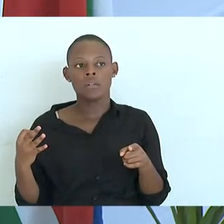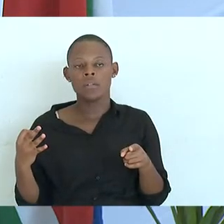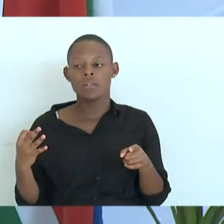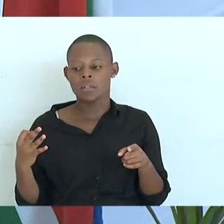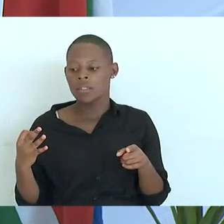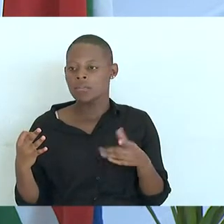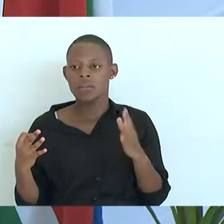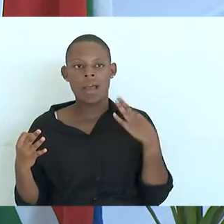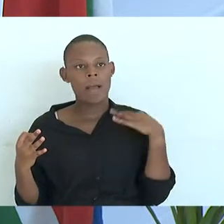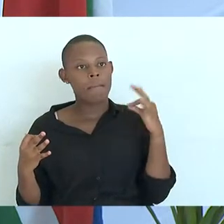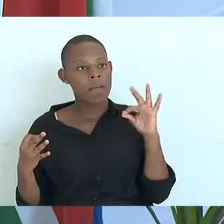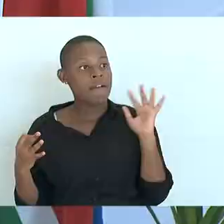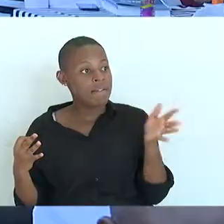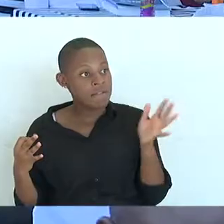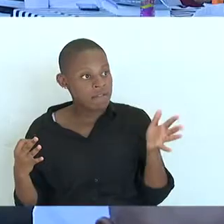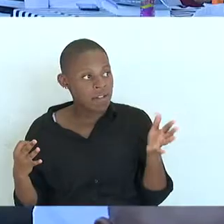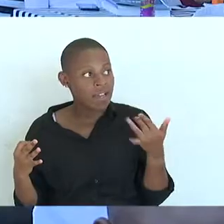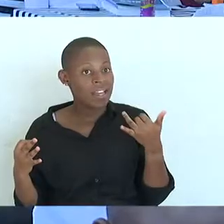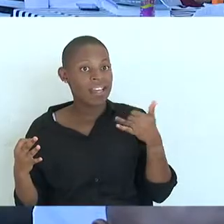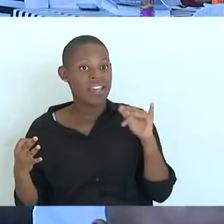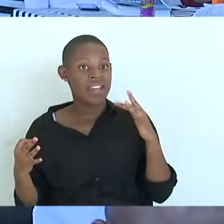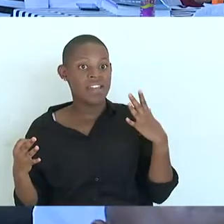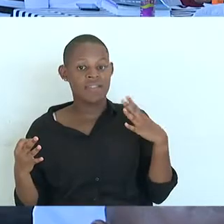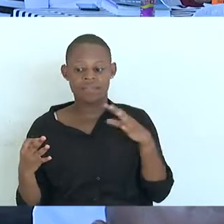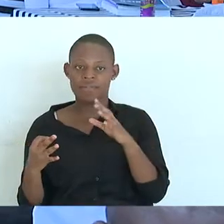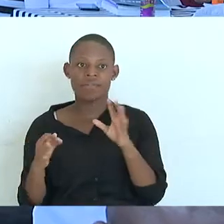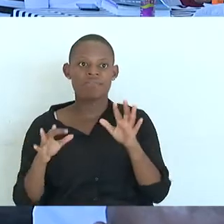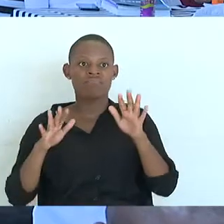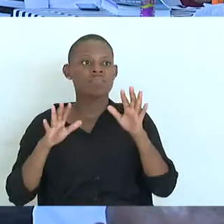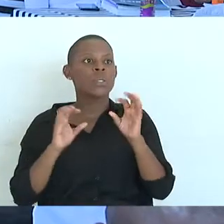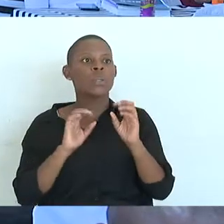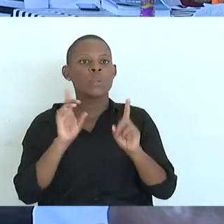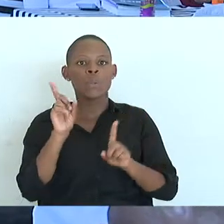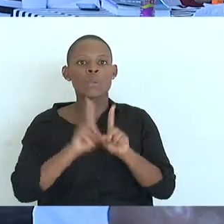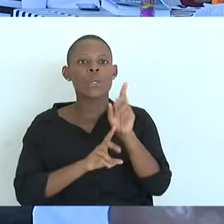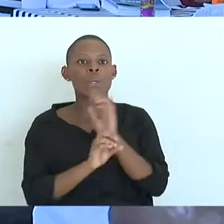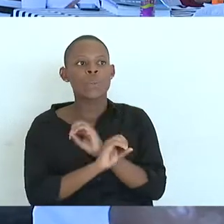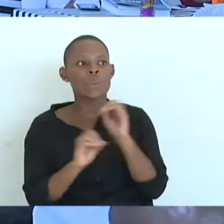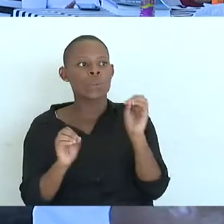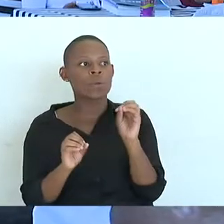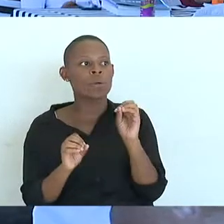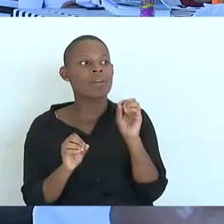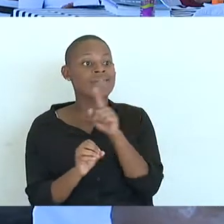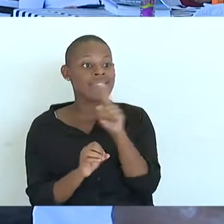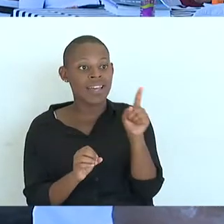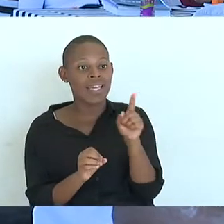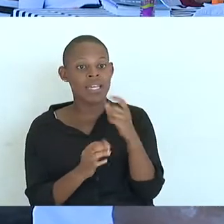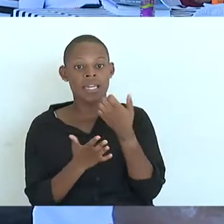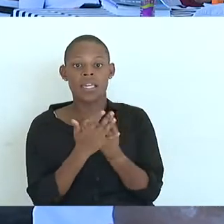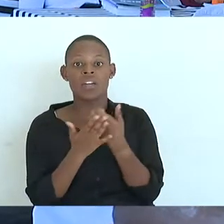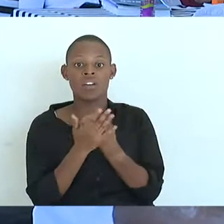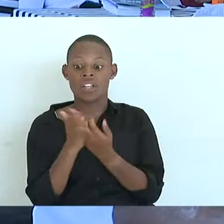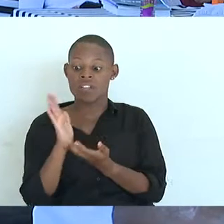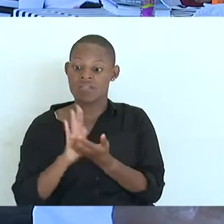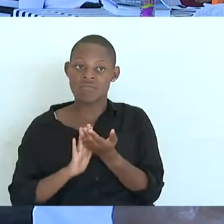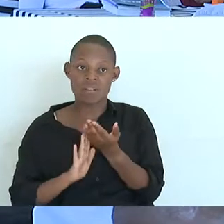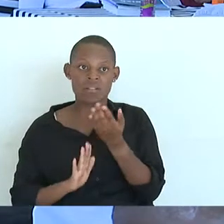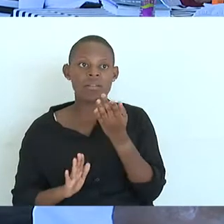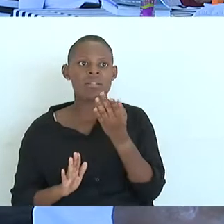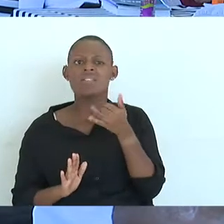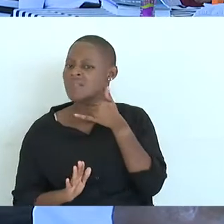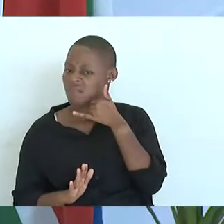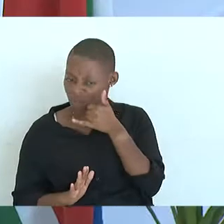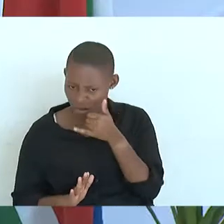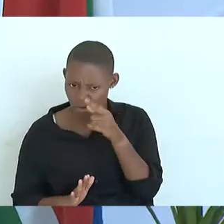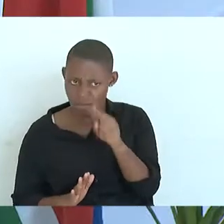ungaphumelelanga uthintane nabakwa economic development ze bachazela ukuthi yini ekhanda ukuthi